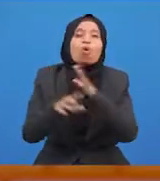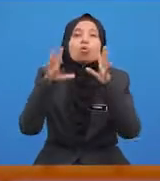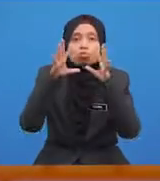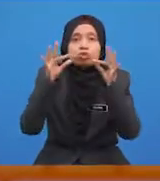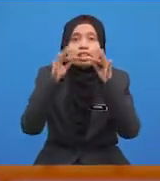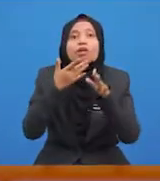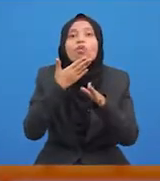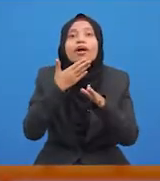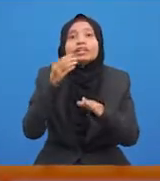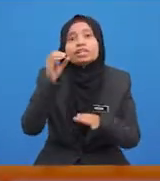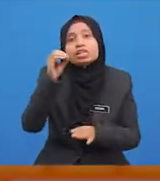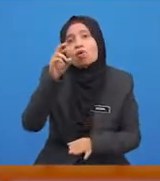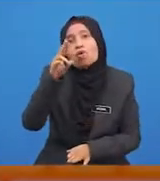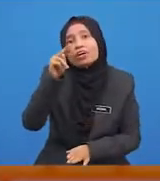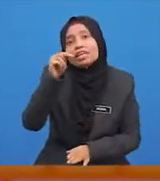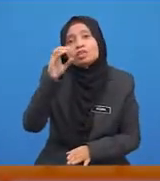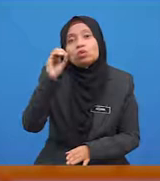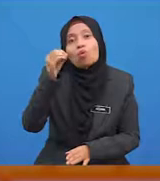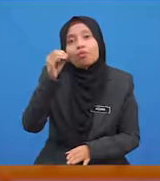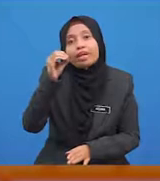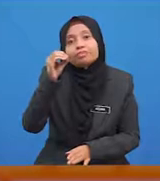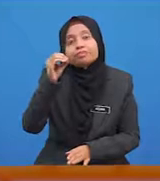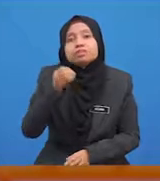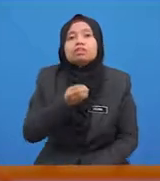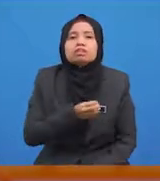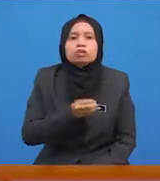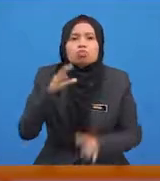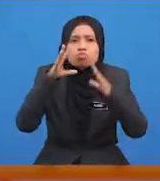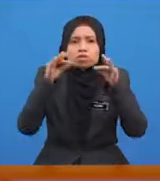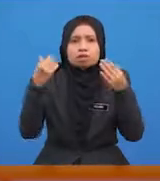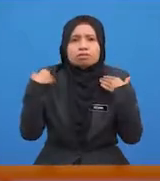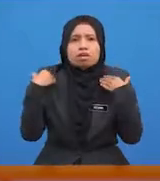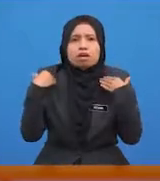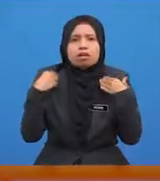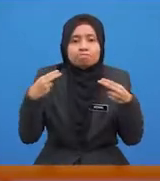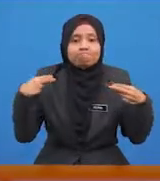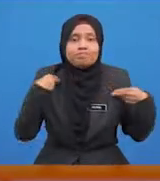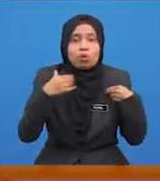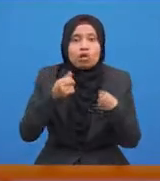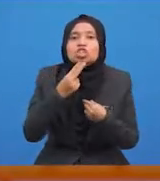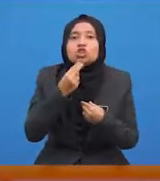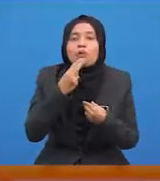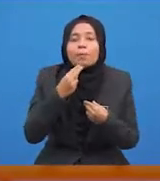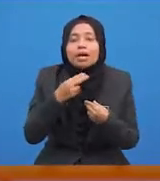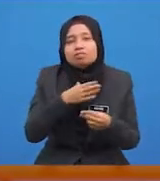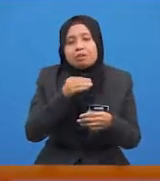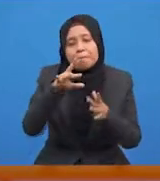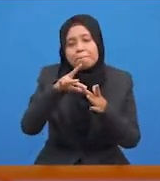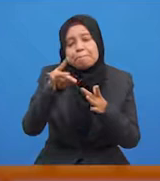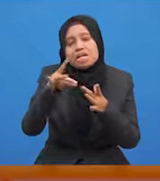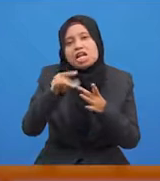oren. Kucing merupakan haiwan yang comel dan ramai yang memilih